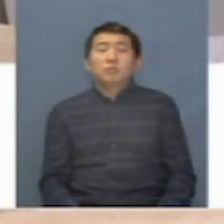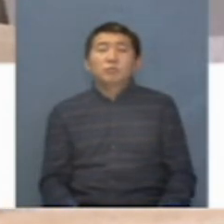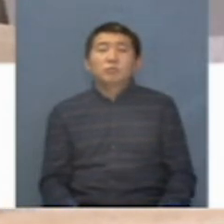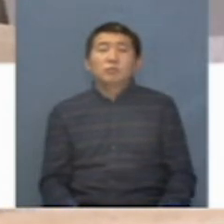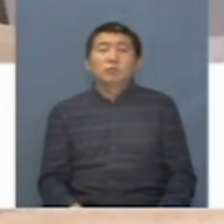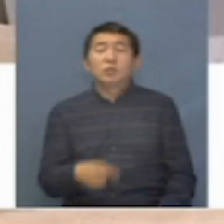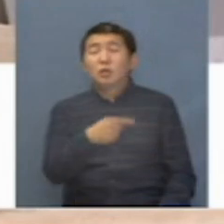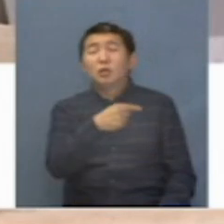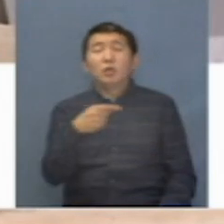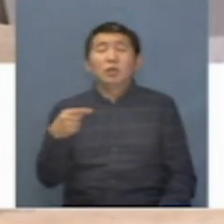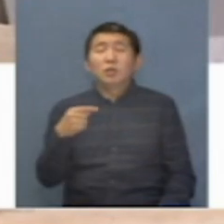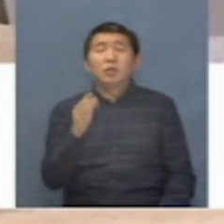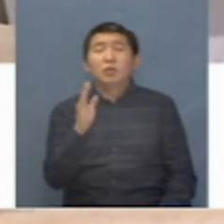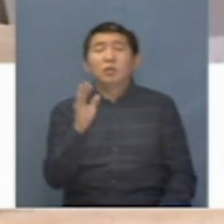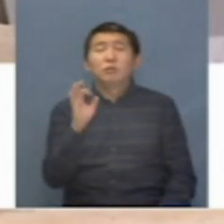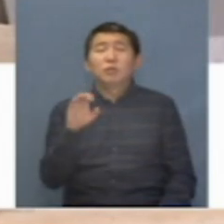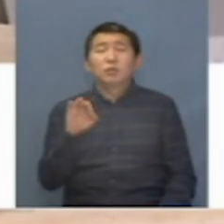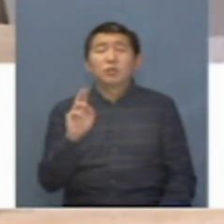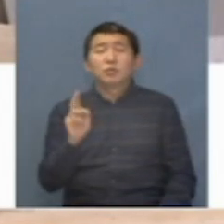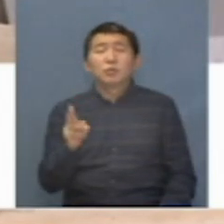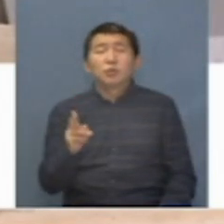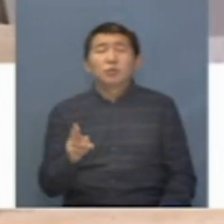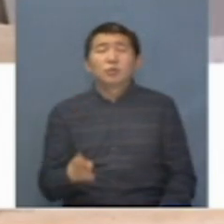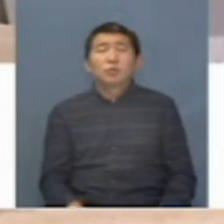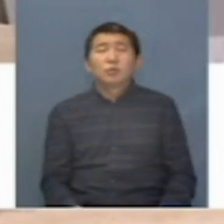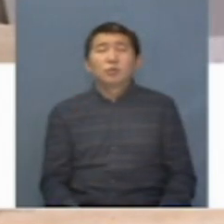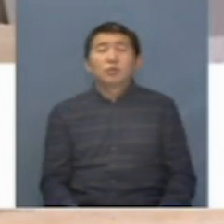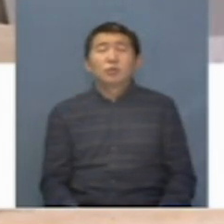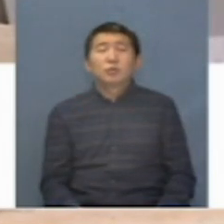бір қабатты аудан шығыс